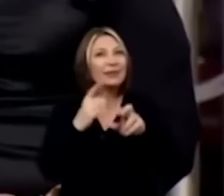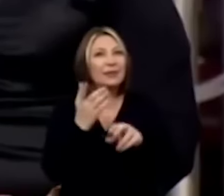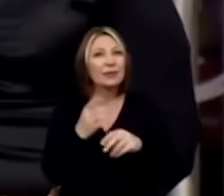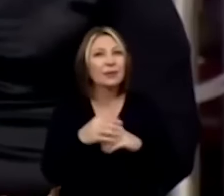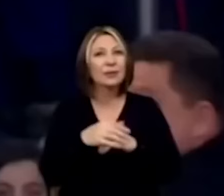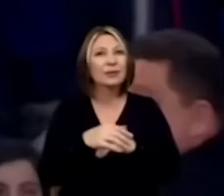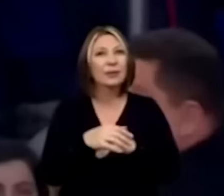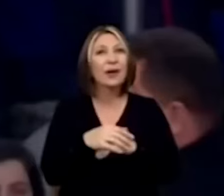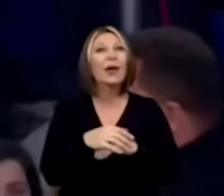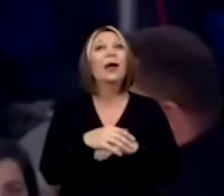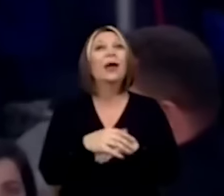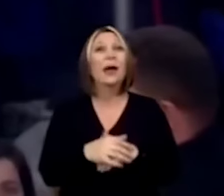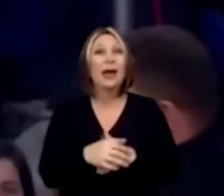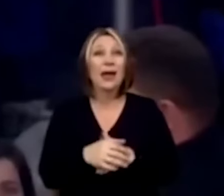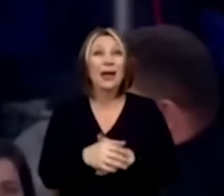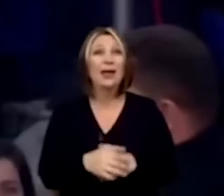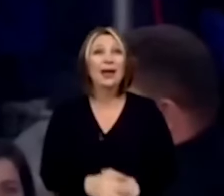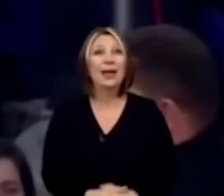sonra öbürleri...